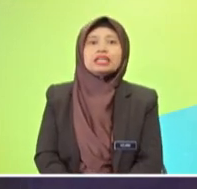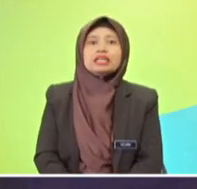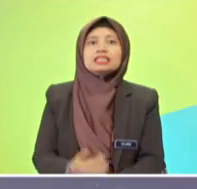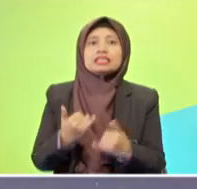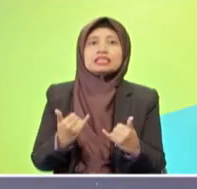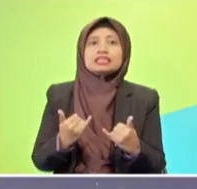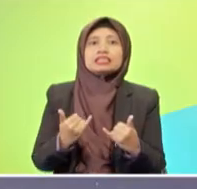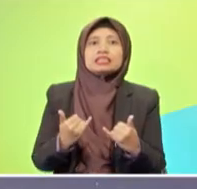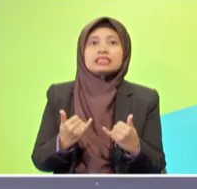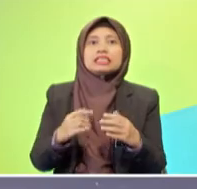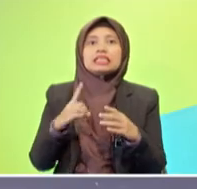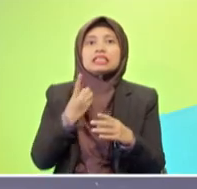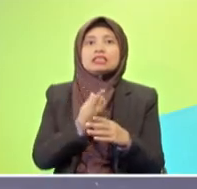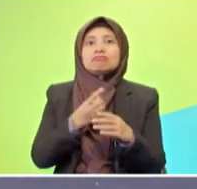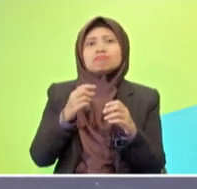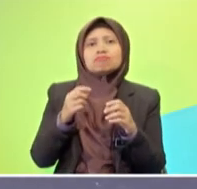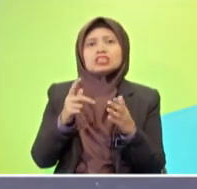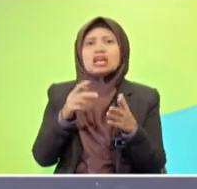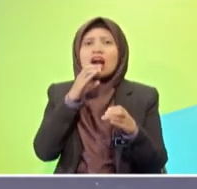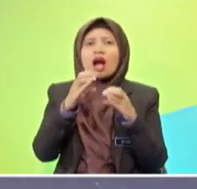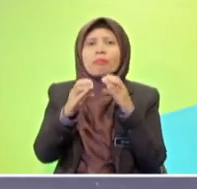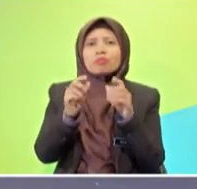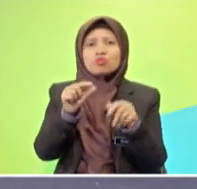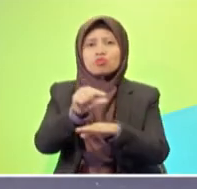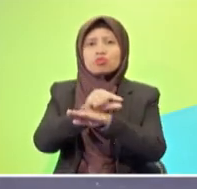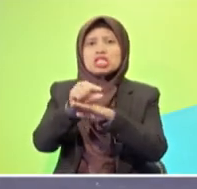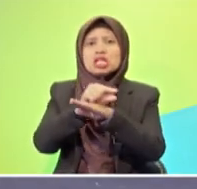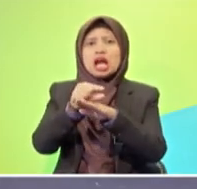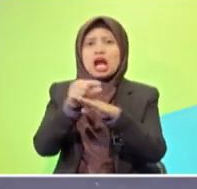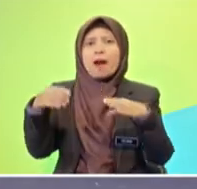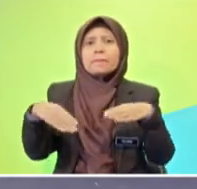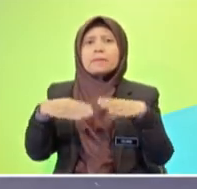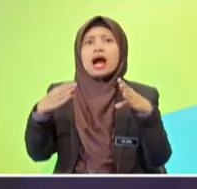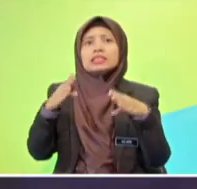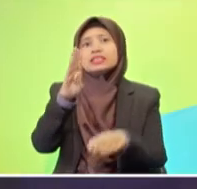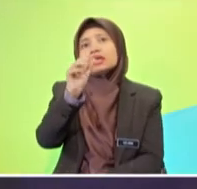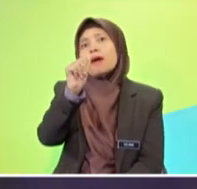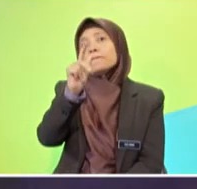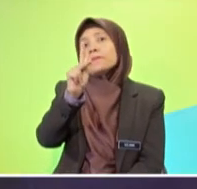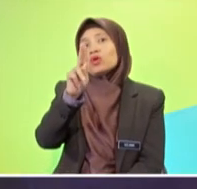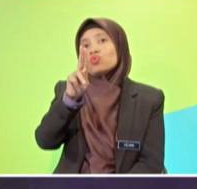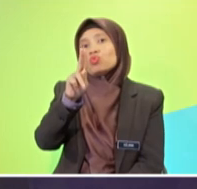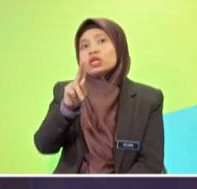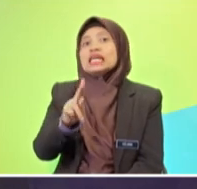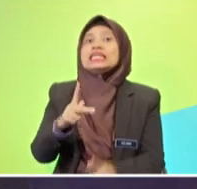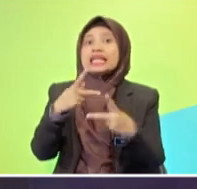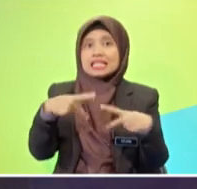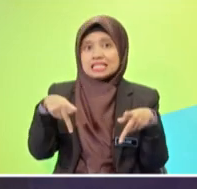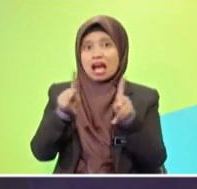keadaan Gimana cara WhatsApp aku lagi karena masih lagi teringat gini lagi terbuat dari Kisah Klasik tadi